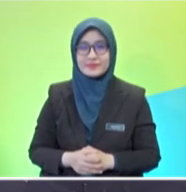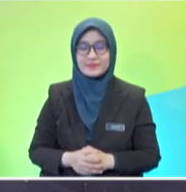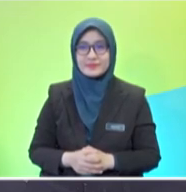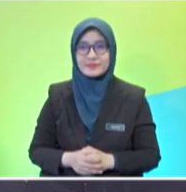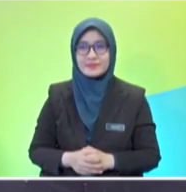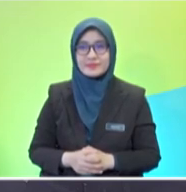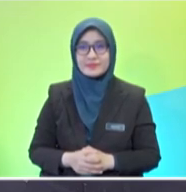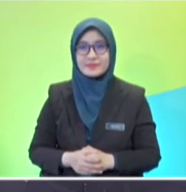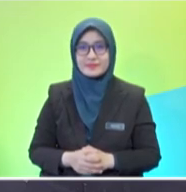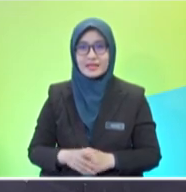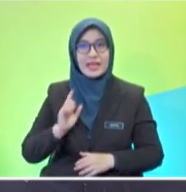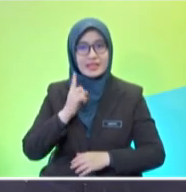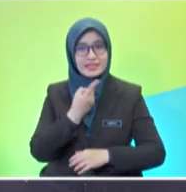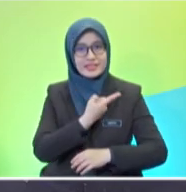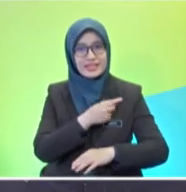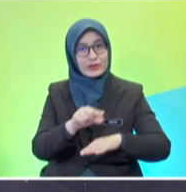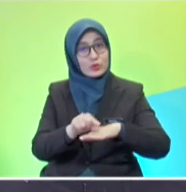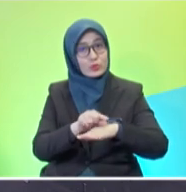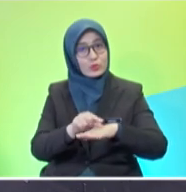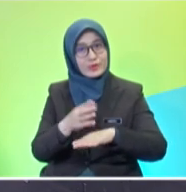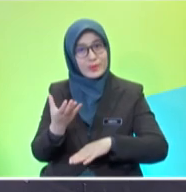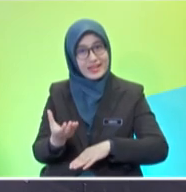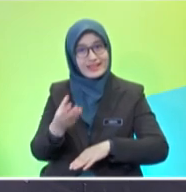bekas yang cantik nih